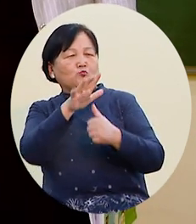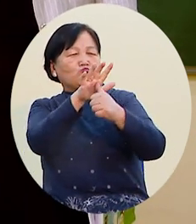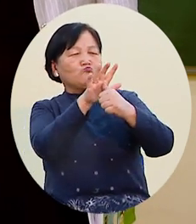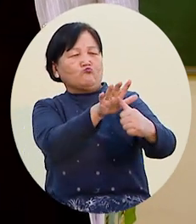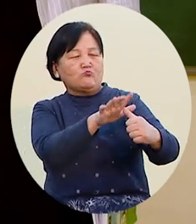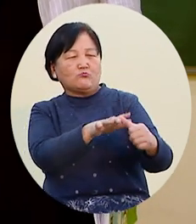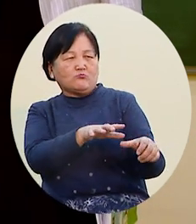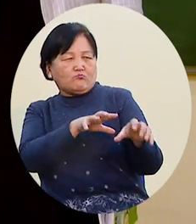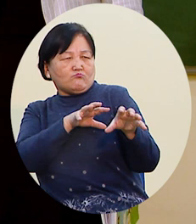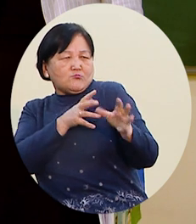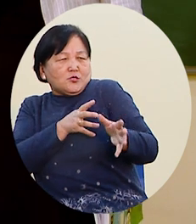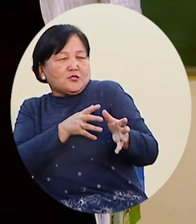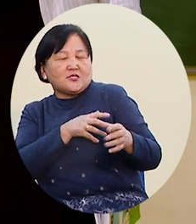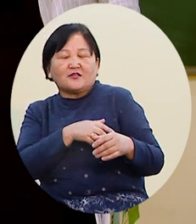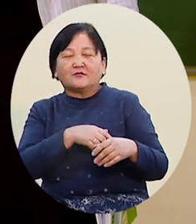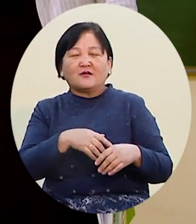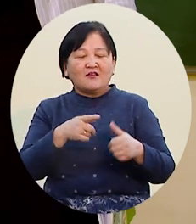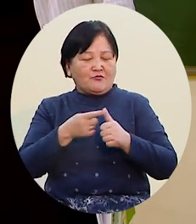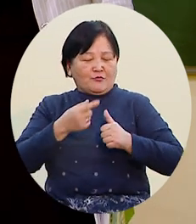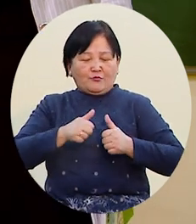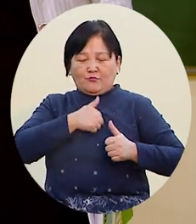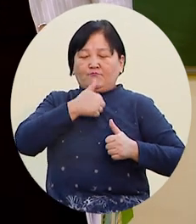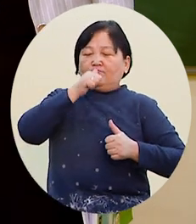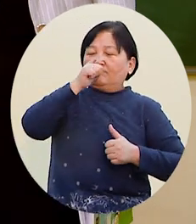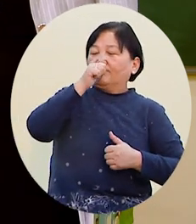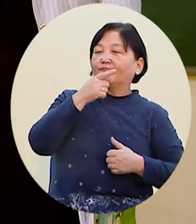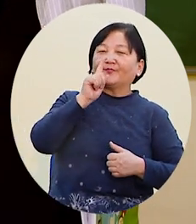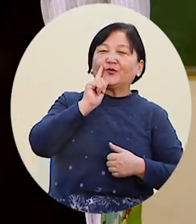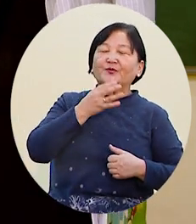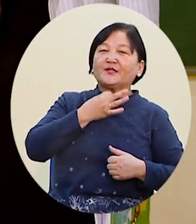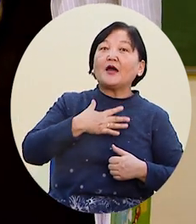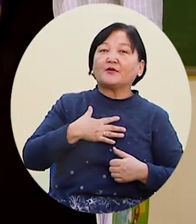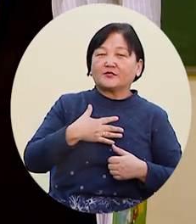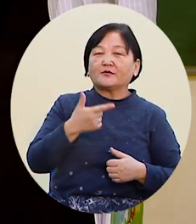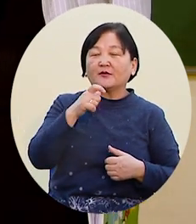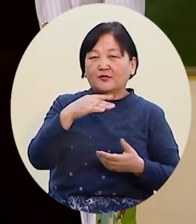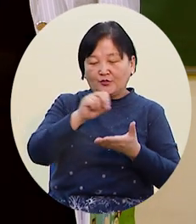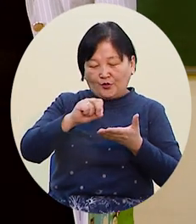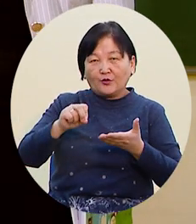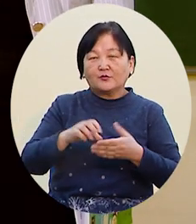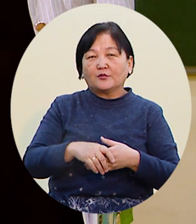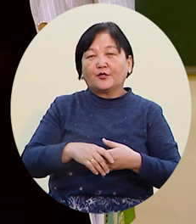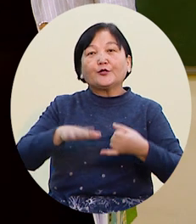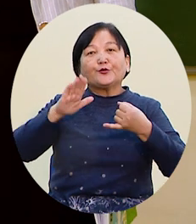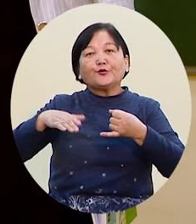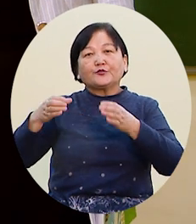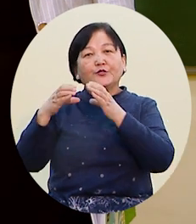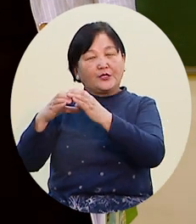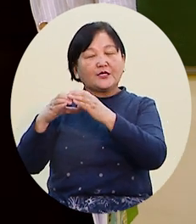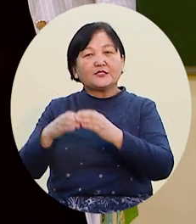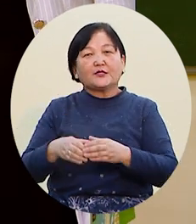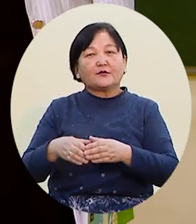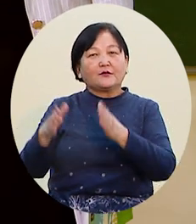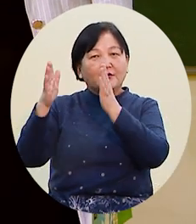ташуурсан, нэр төр төртөө болсон гэж ингэж одоо бид нар тодорхойлж болох юм. За төгсгөл хэсэгт нь бол хэрэг сэтэрсэн зүйлд